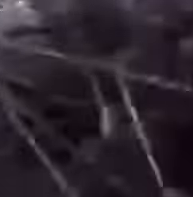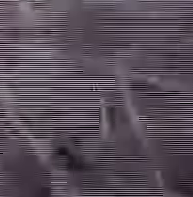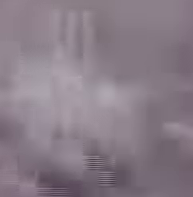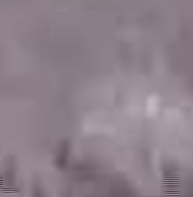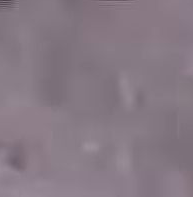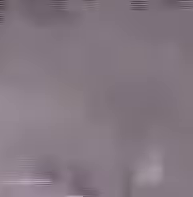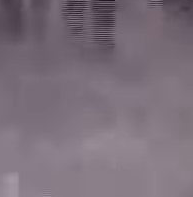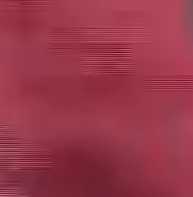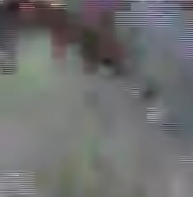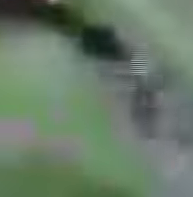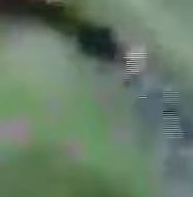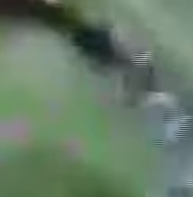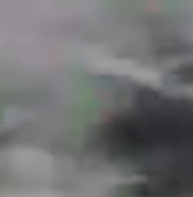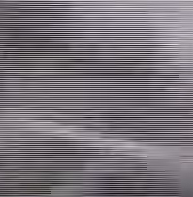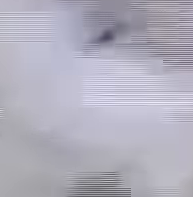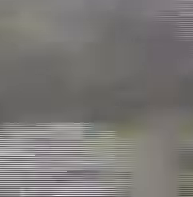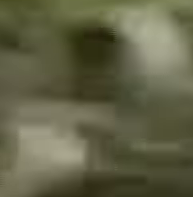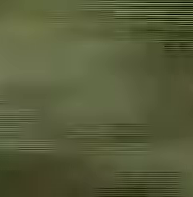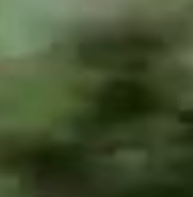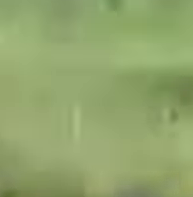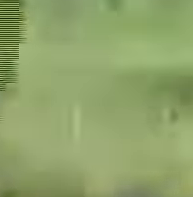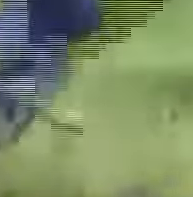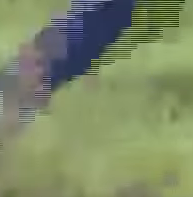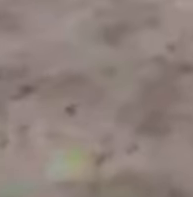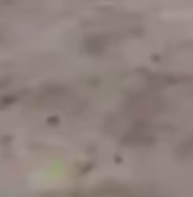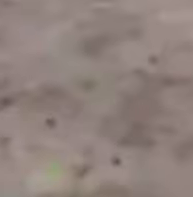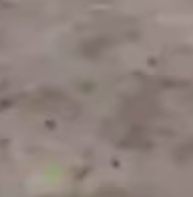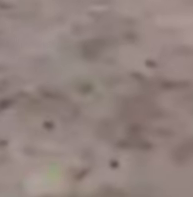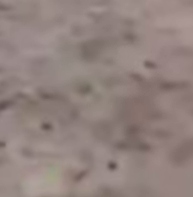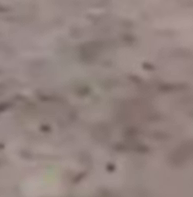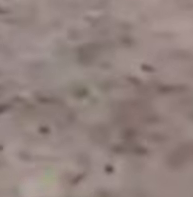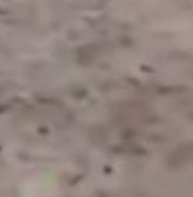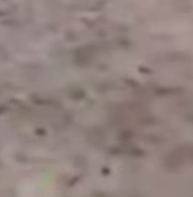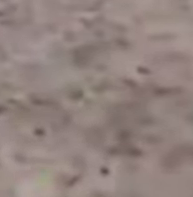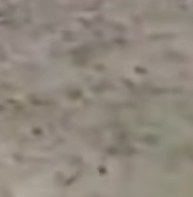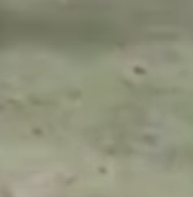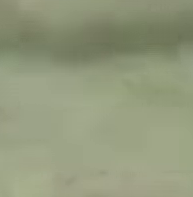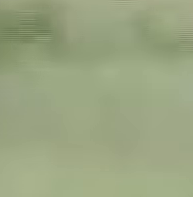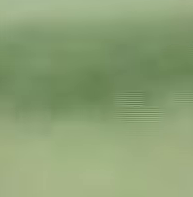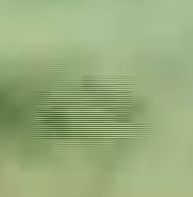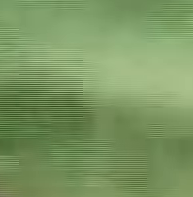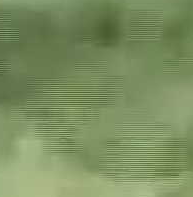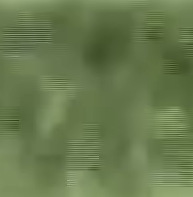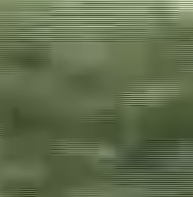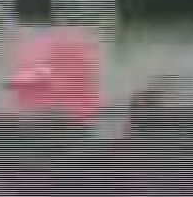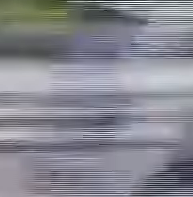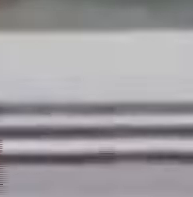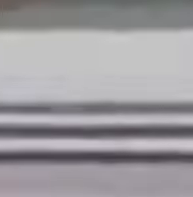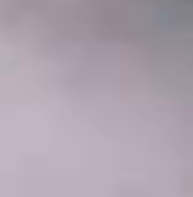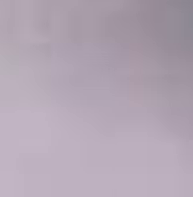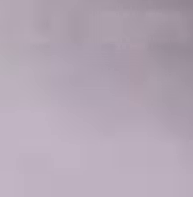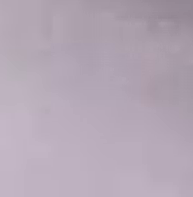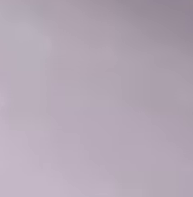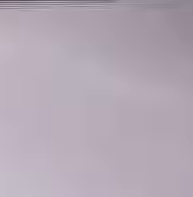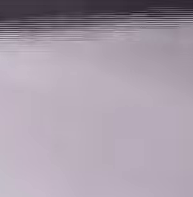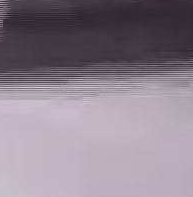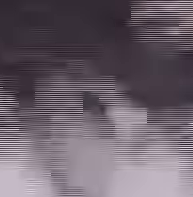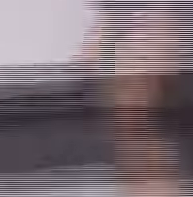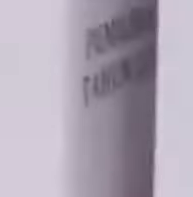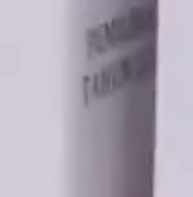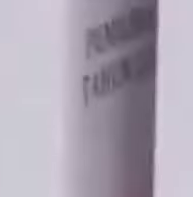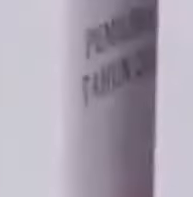Setiap langkah, setiap hari yang kita lalui adalah cerita besar kita. Di sana ada tantangan besar yang harus kita